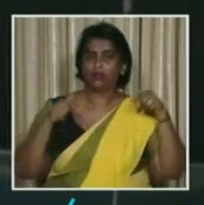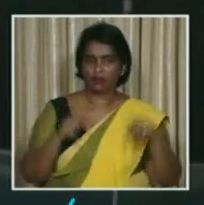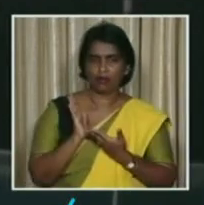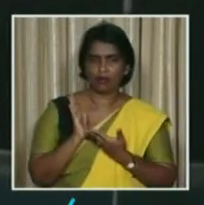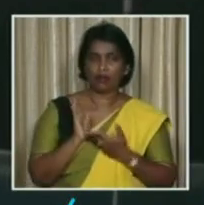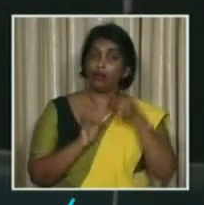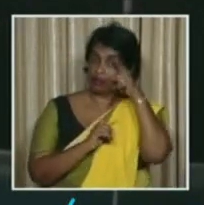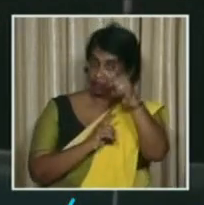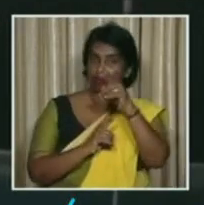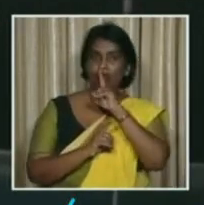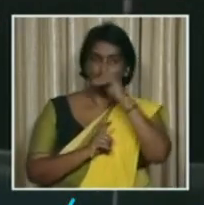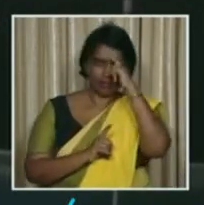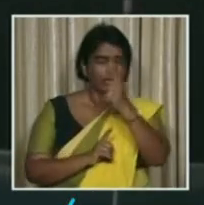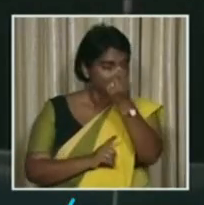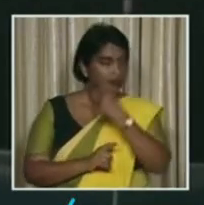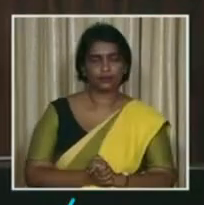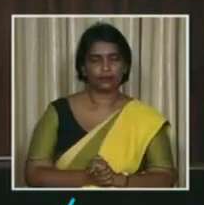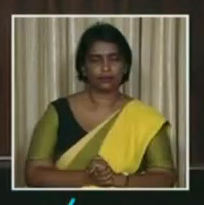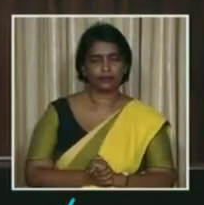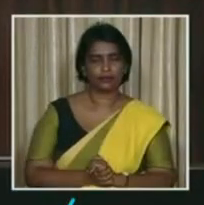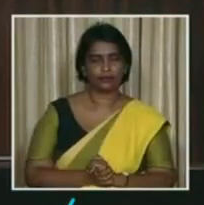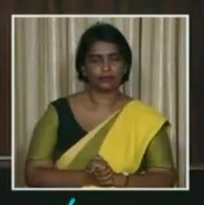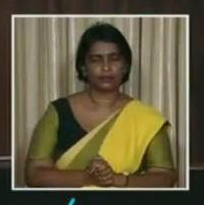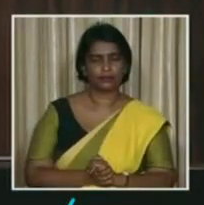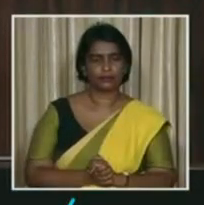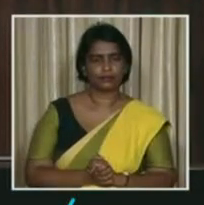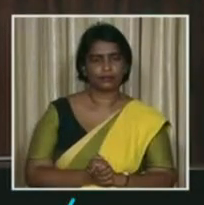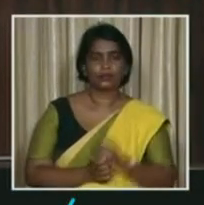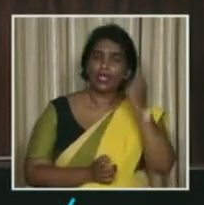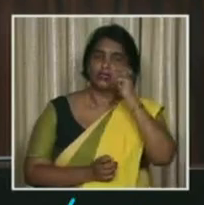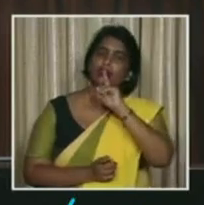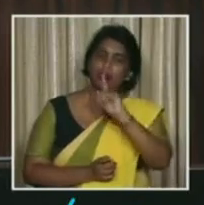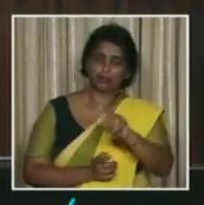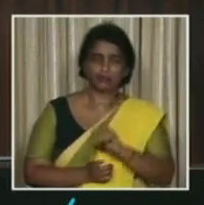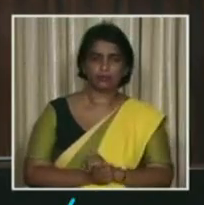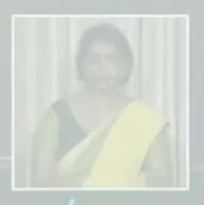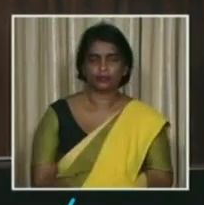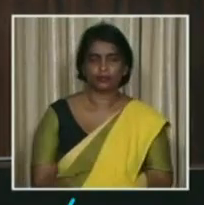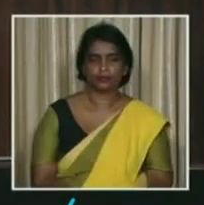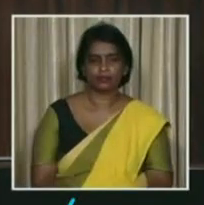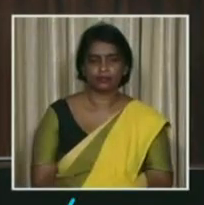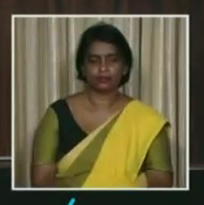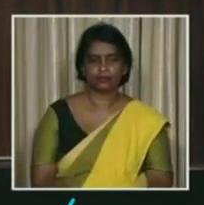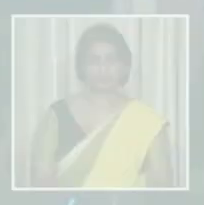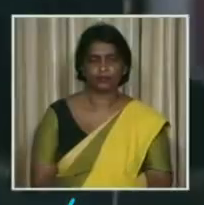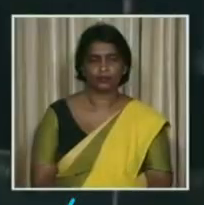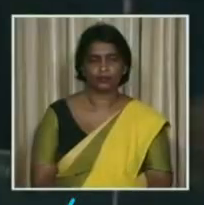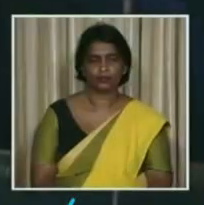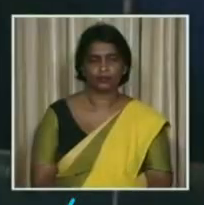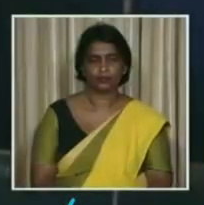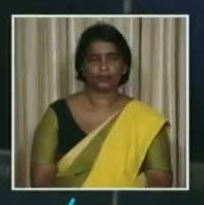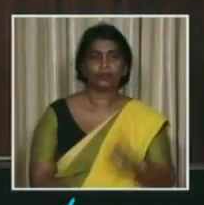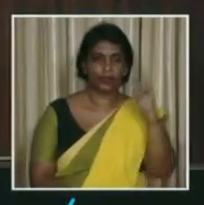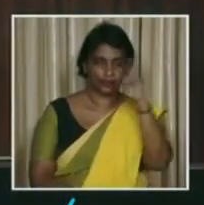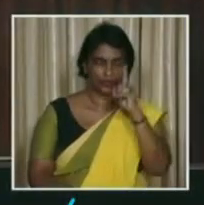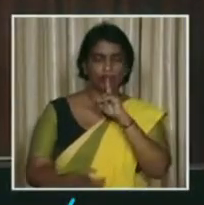පත්‍රයේ තියෙනවා. ඔබතුමා නියෝගය කරනවා නම් මේක අරගෙන ඉවර කළ හැකියි. සභානායකතුමා යෝජනාව ඉදිරිපත් කරන්න. ඒතොර සභාවට දාන්න. හයි මූ අයිටම් 1. අයිටම් 1. ආ